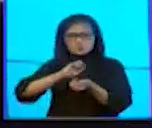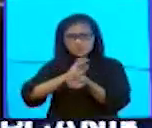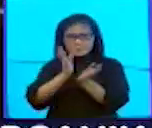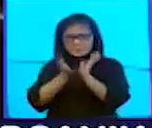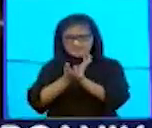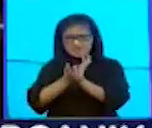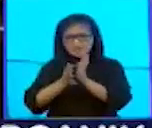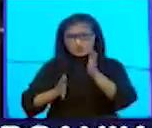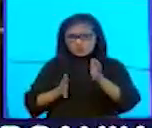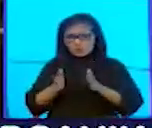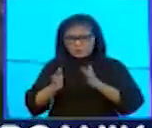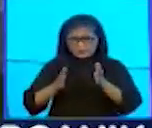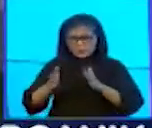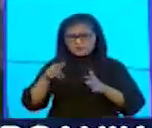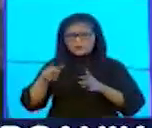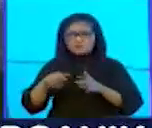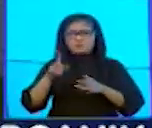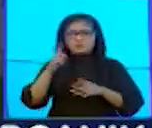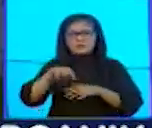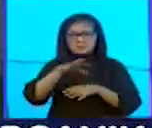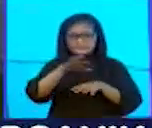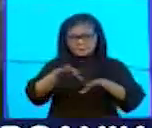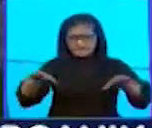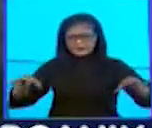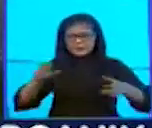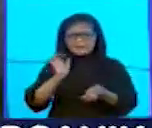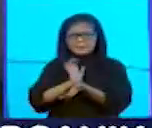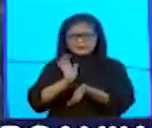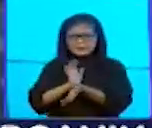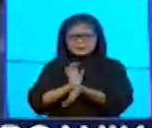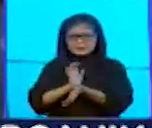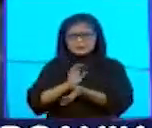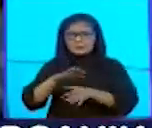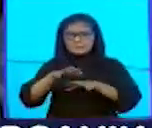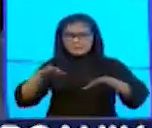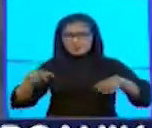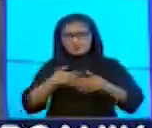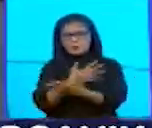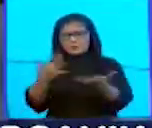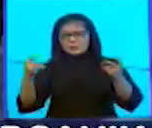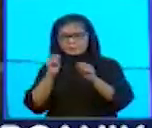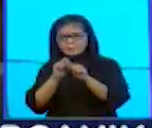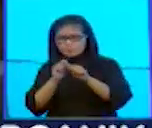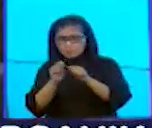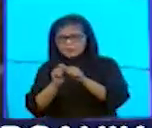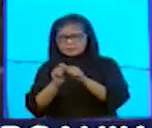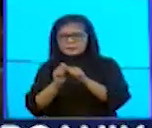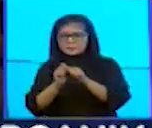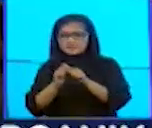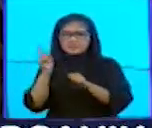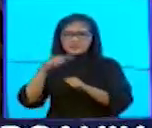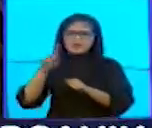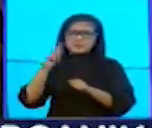terbuat dari barang bekas. Dari barang rusak dan tidak terpakai, warga merakit mesin penanak nasi, rangka televisi,